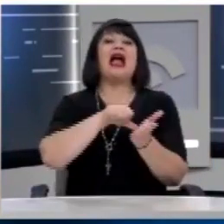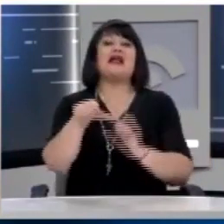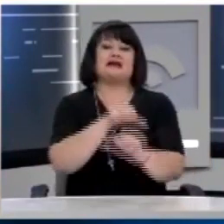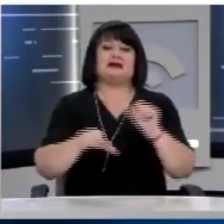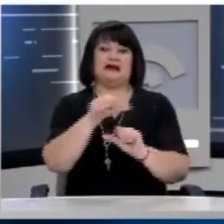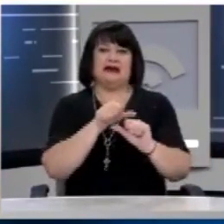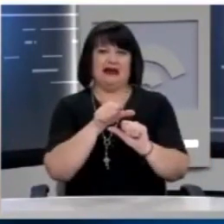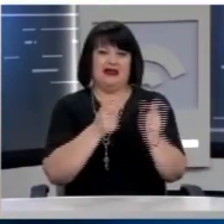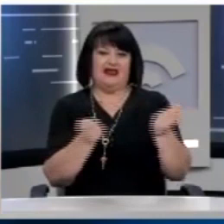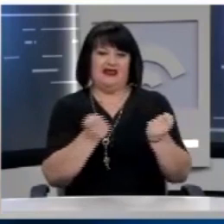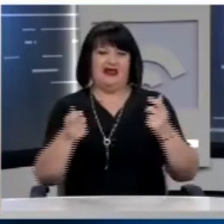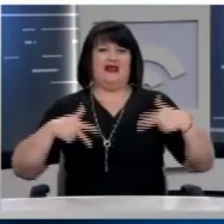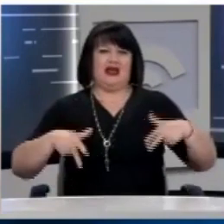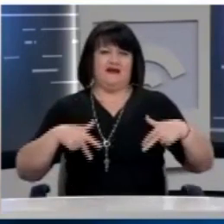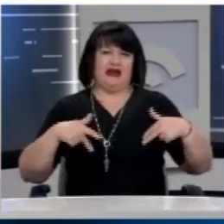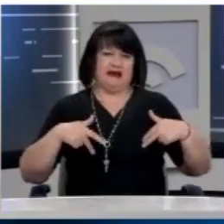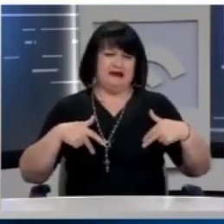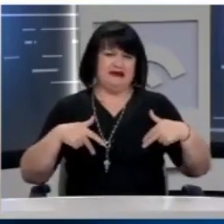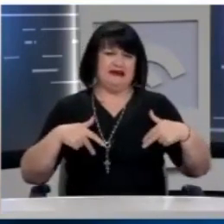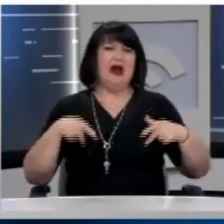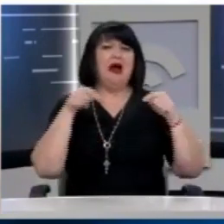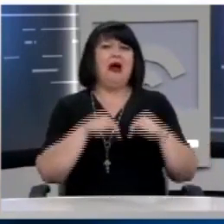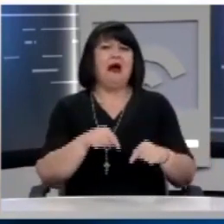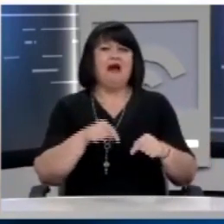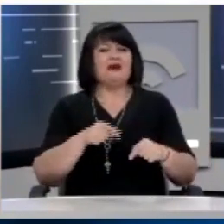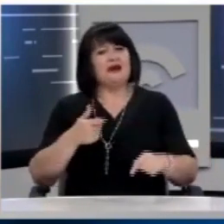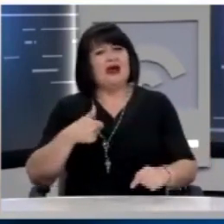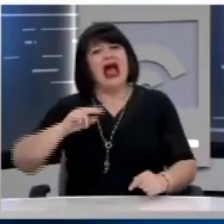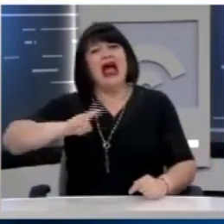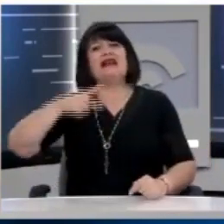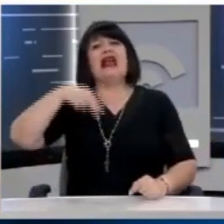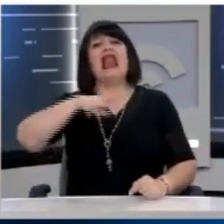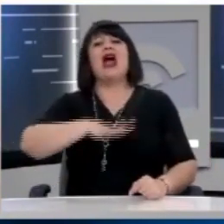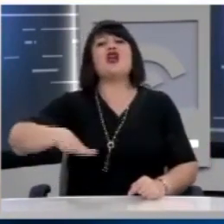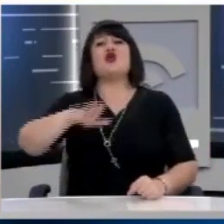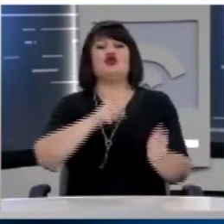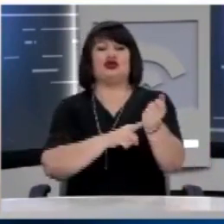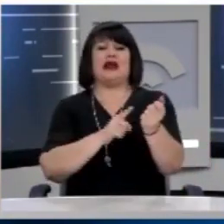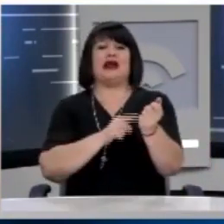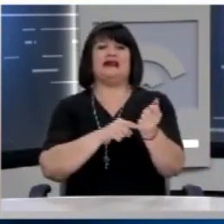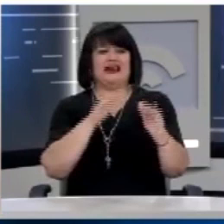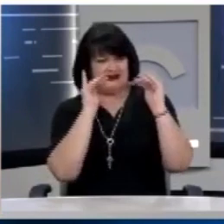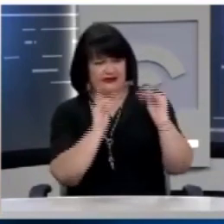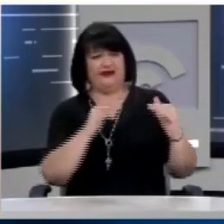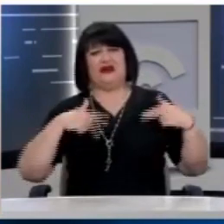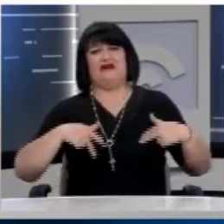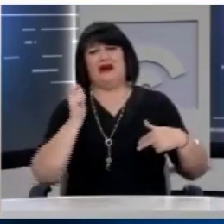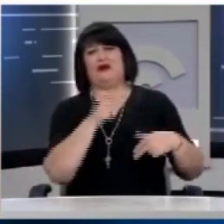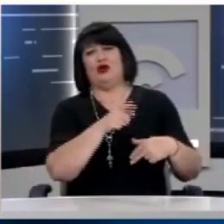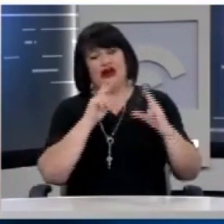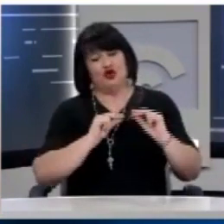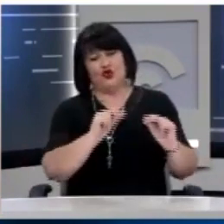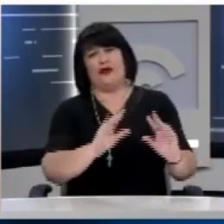διακυβέρνηση δεν θέτει σε αμφισβήτηση τον βαθύ αντιλαϊκό χαρακτήρα και της σημερινής κυβερνητικής